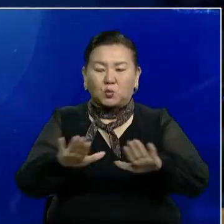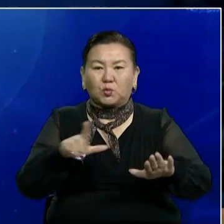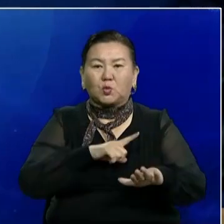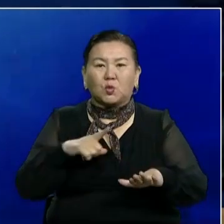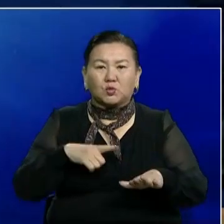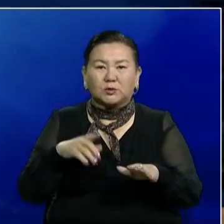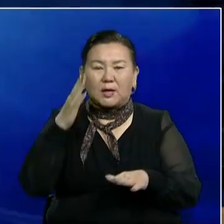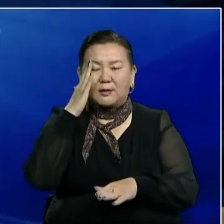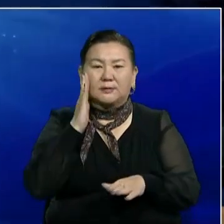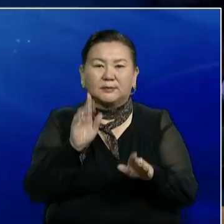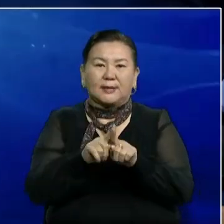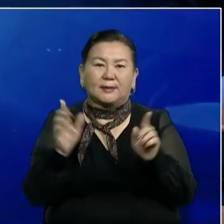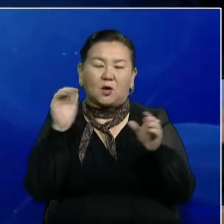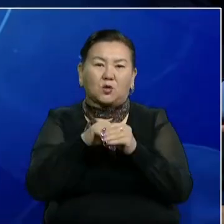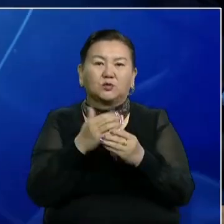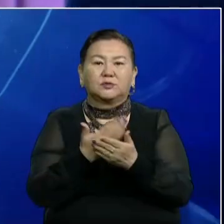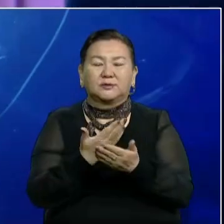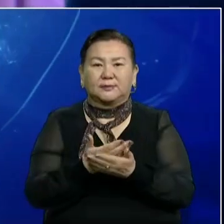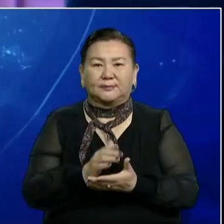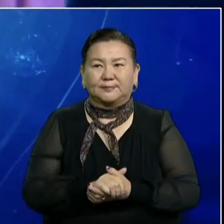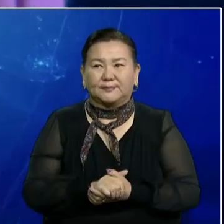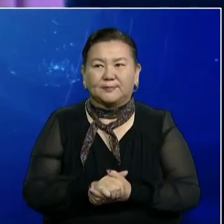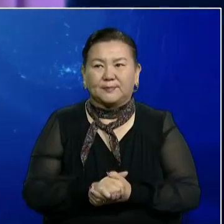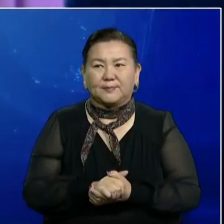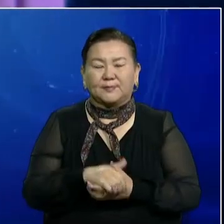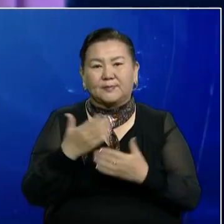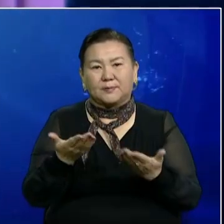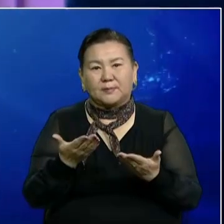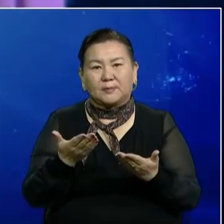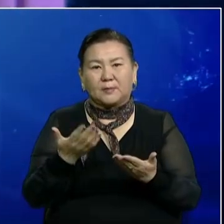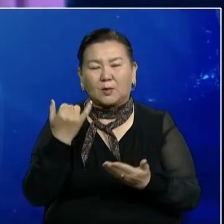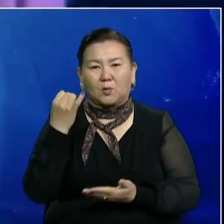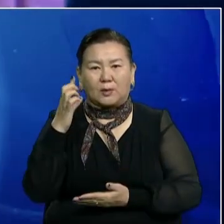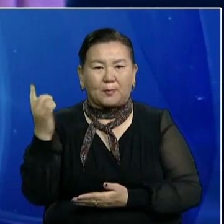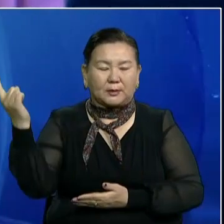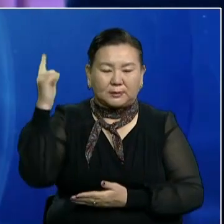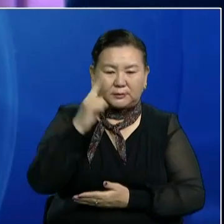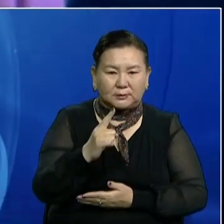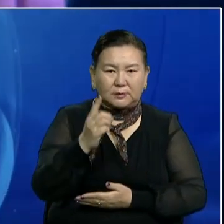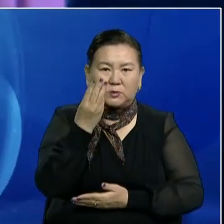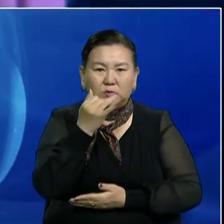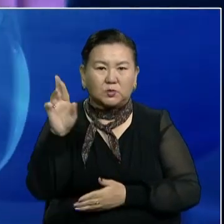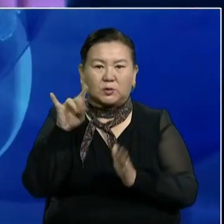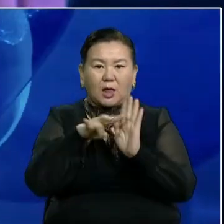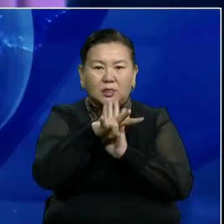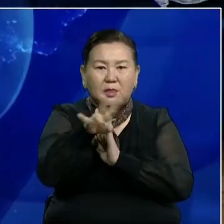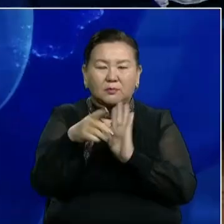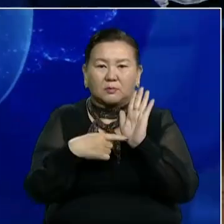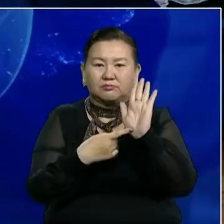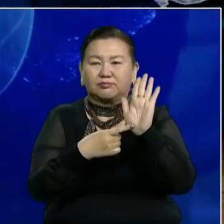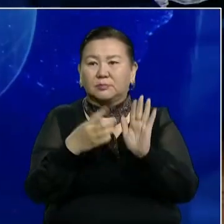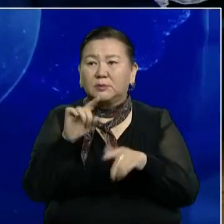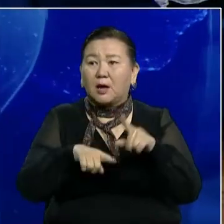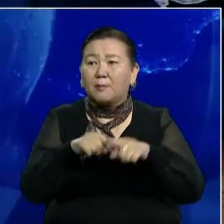өчөө хэрэгжүүлээ гэсэн саналтай явж байгаа. Тэмдэж бүр 1700 км-ийн цаанаас ингээд Улаанбаатар хотод ирээд шууд нэвтрүүлэгт орж шít тий. Ямар